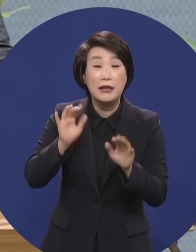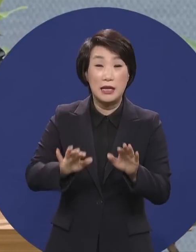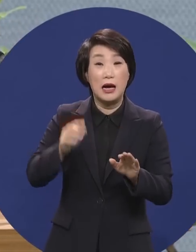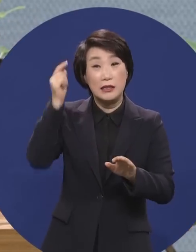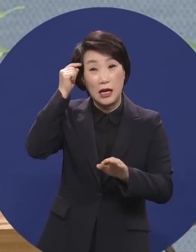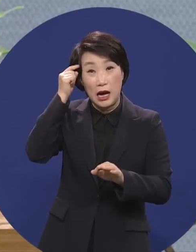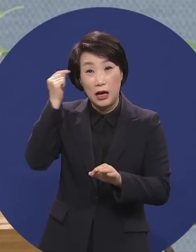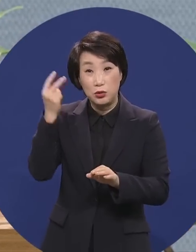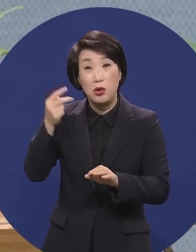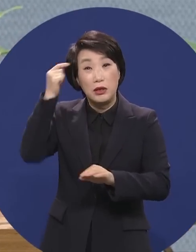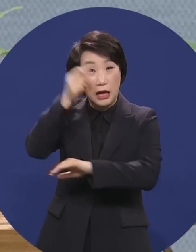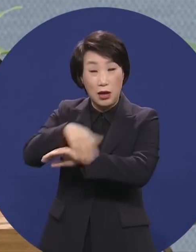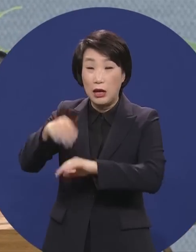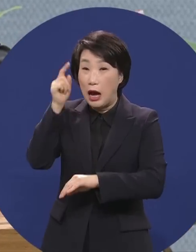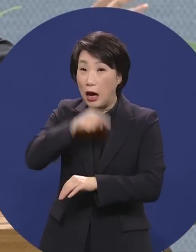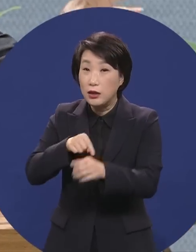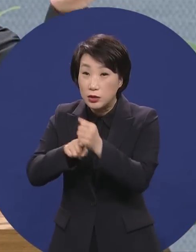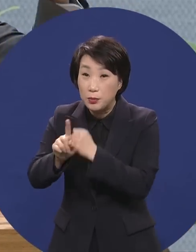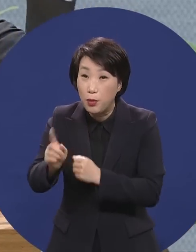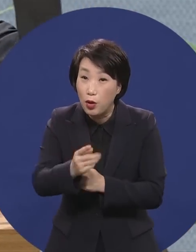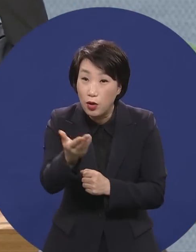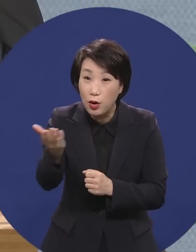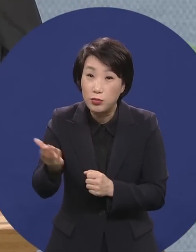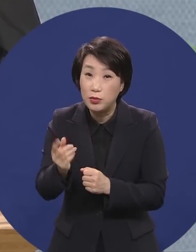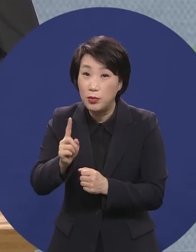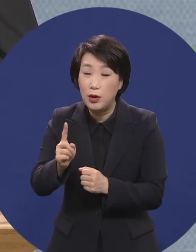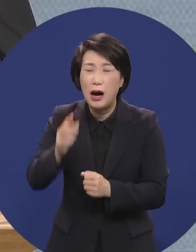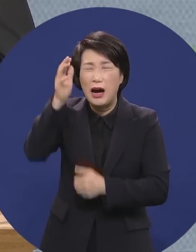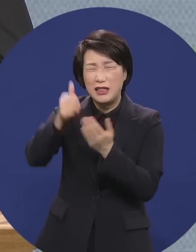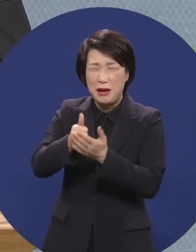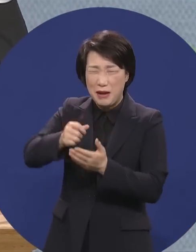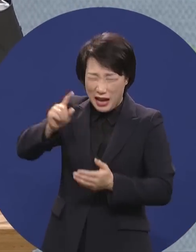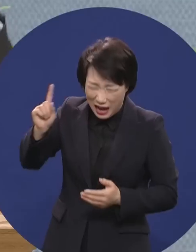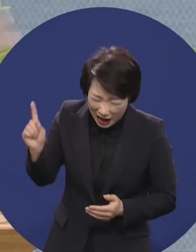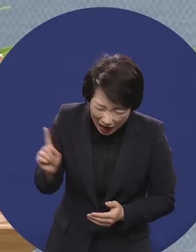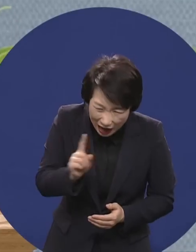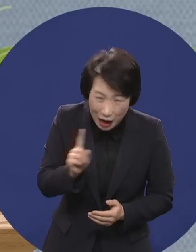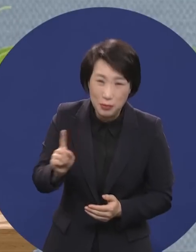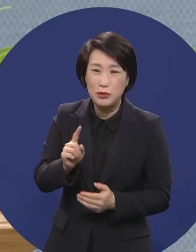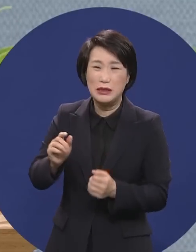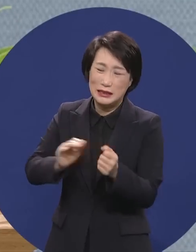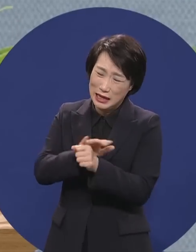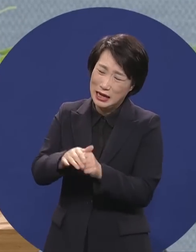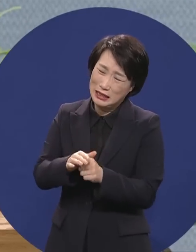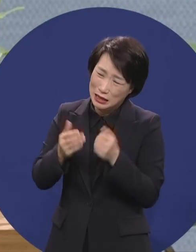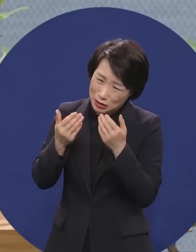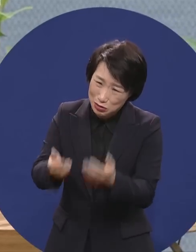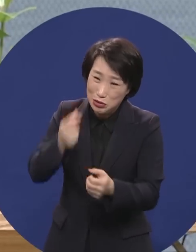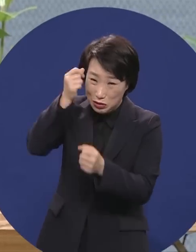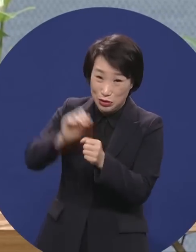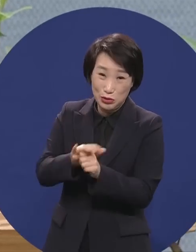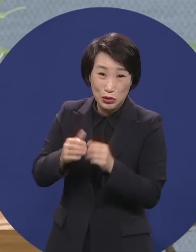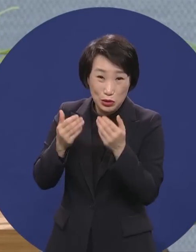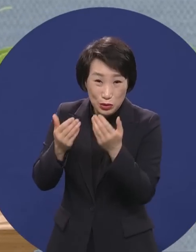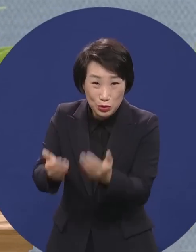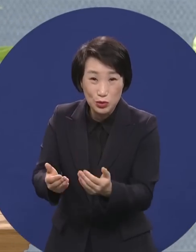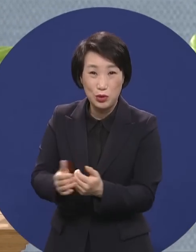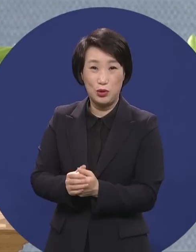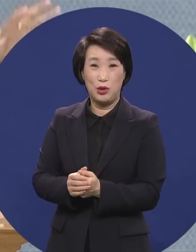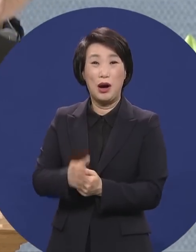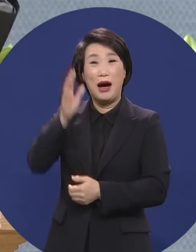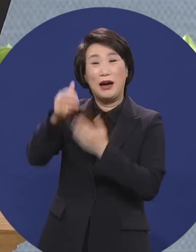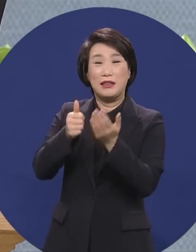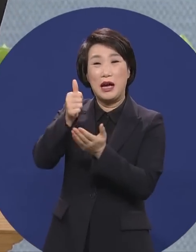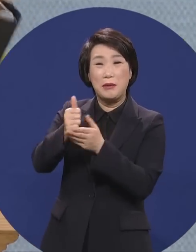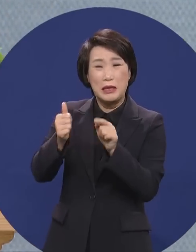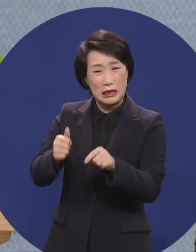생각과 계획이 악하다는 것은 하나님이 아무리 사랑하고 긍휼을 베풀고